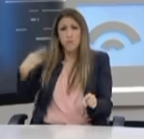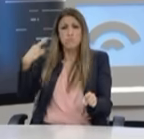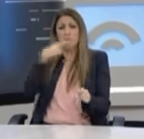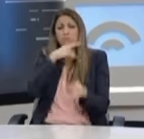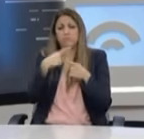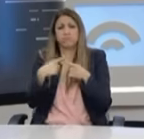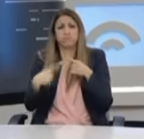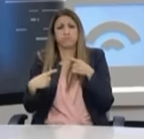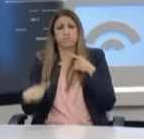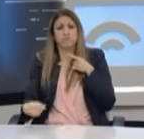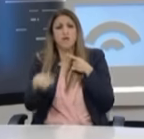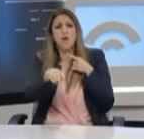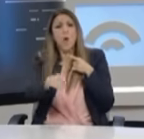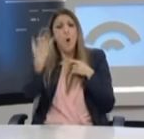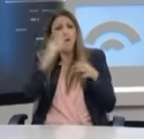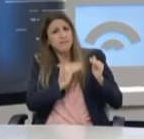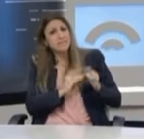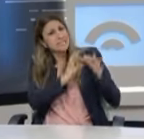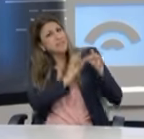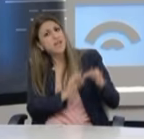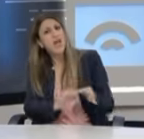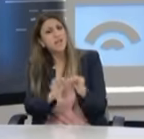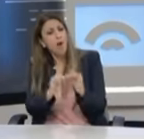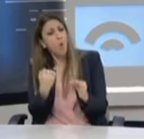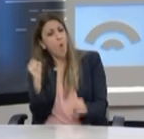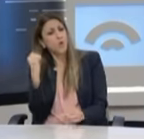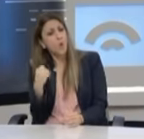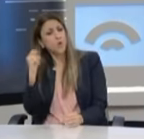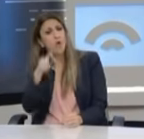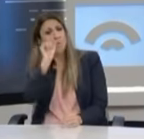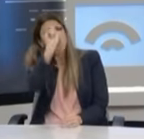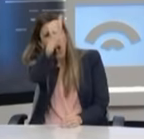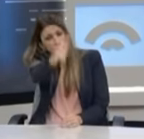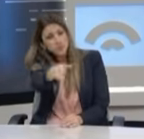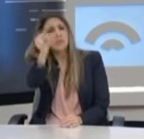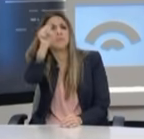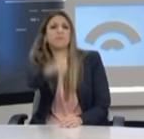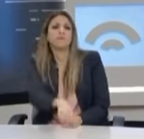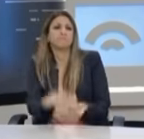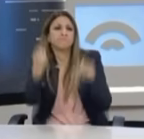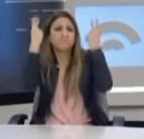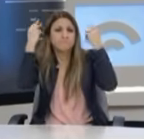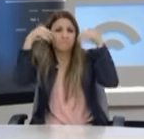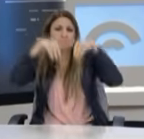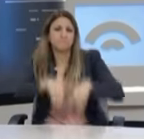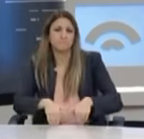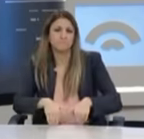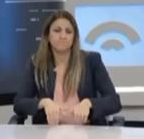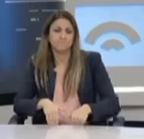πρωθυπουργών. Κύριε Τσίπρα, στην τελετή υπογραφής των